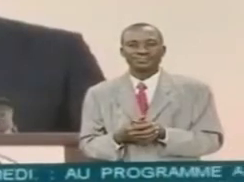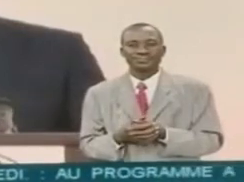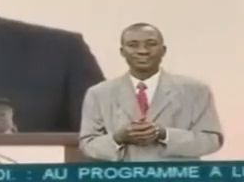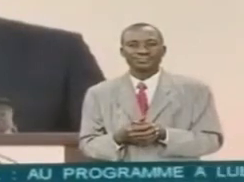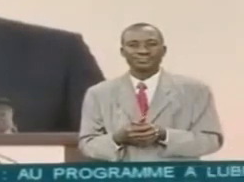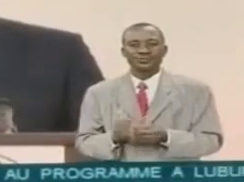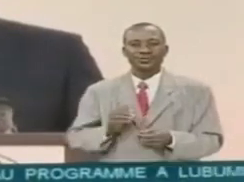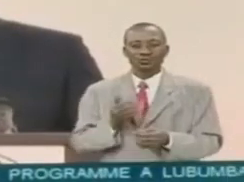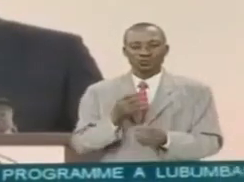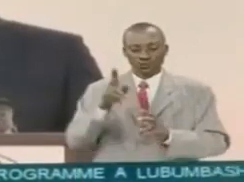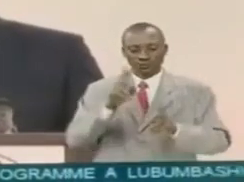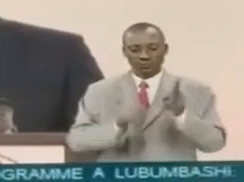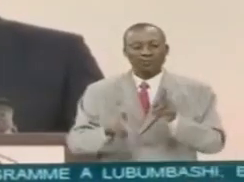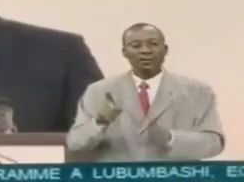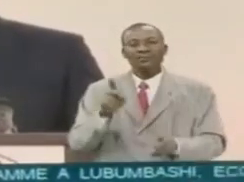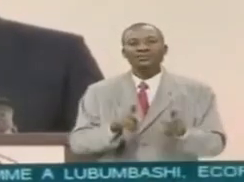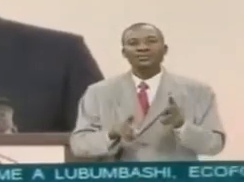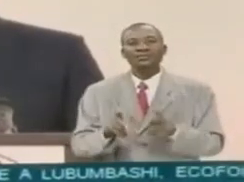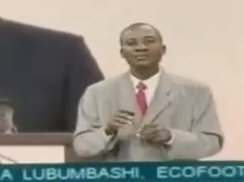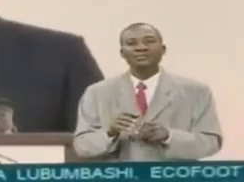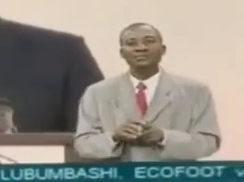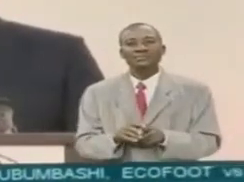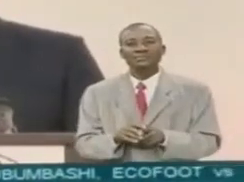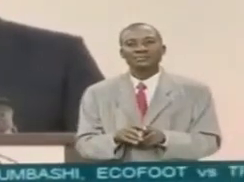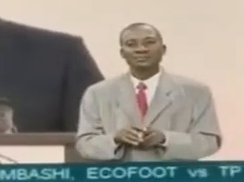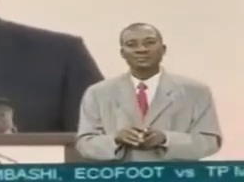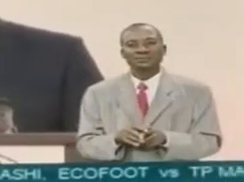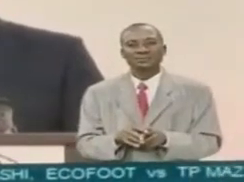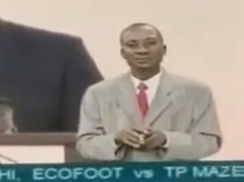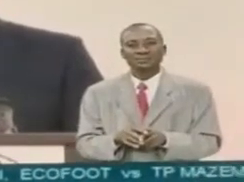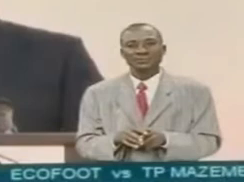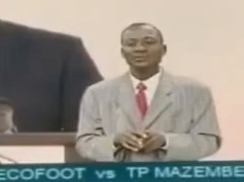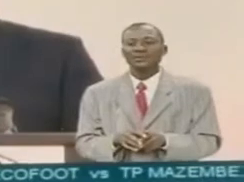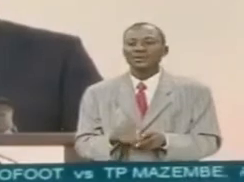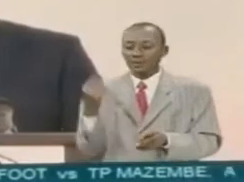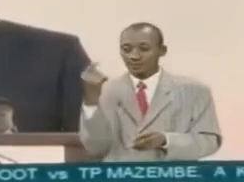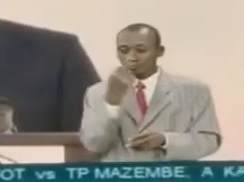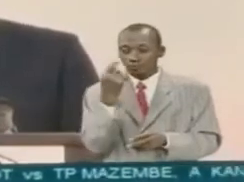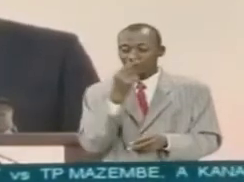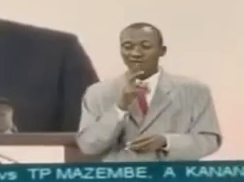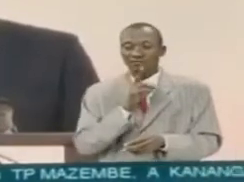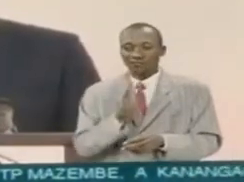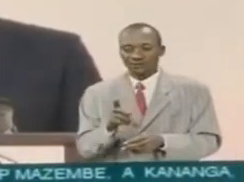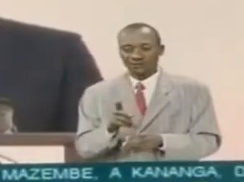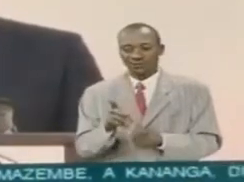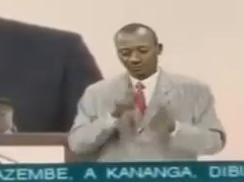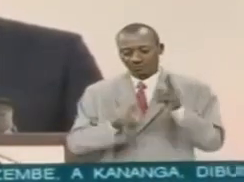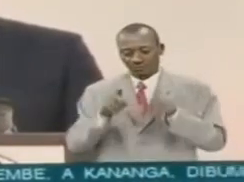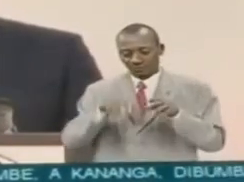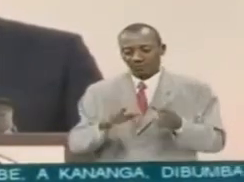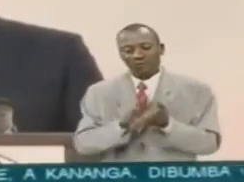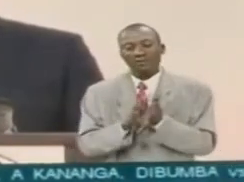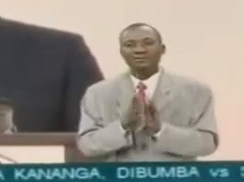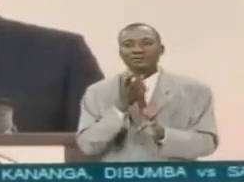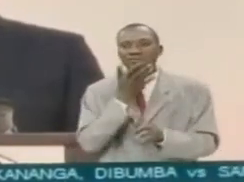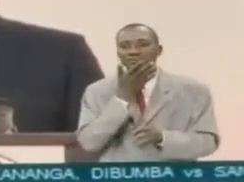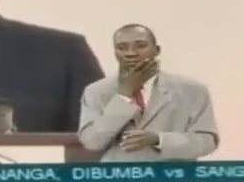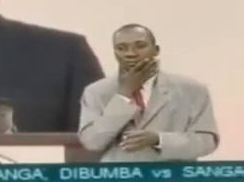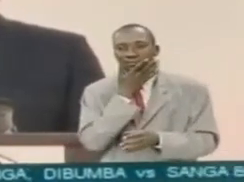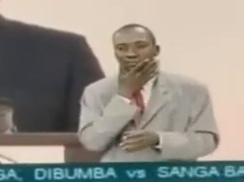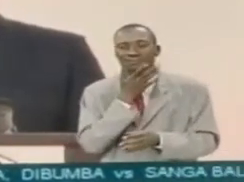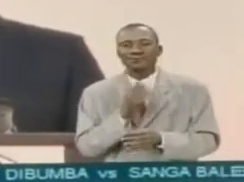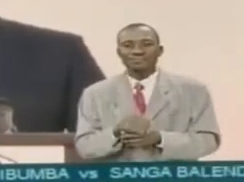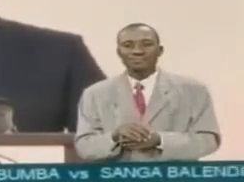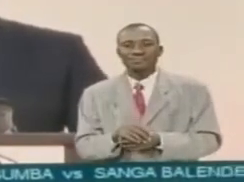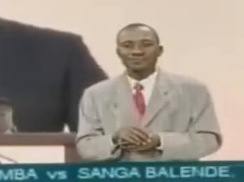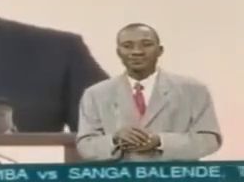Notre peuple, qui à plusieurs reprises a fait preuve de maturité, saura certainement protéger